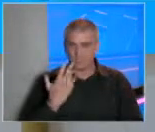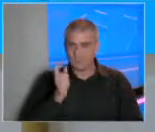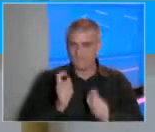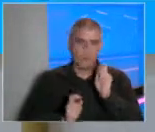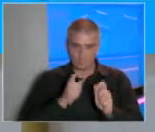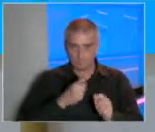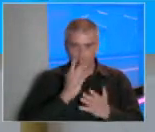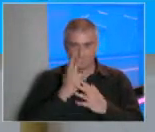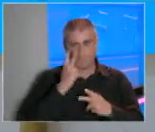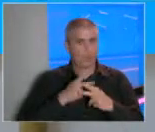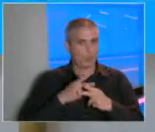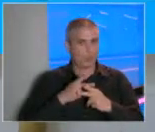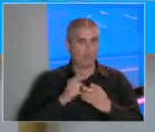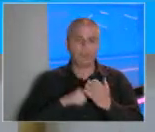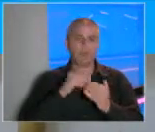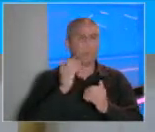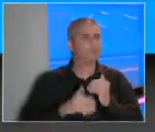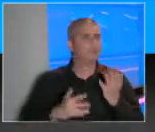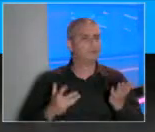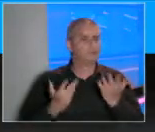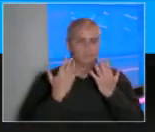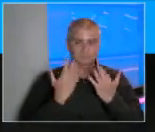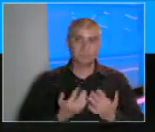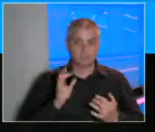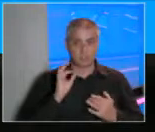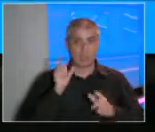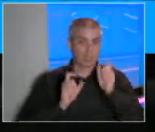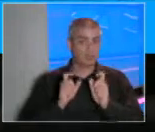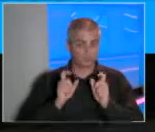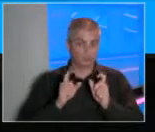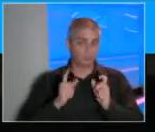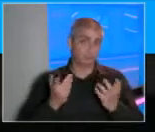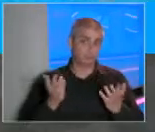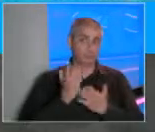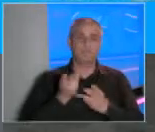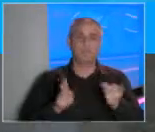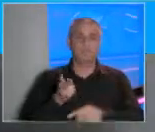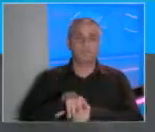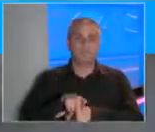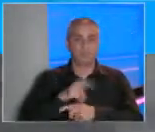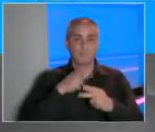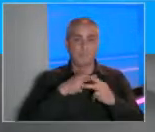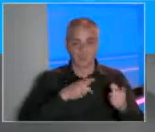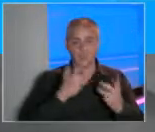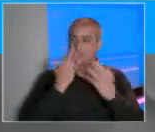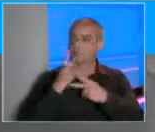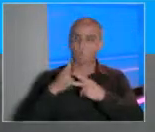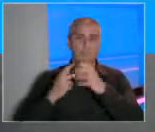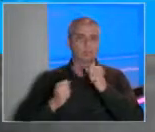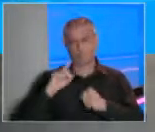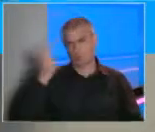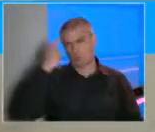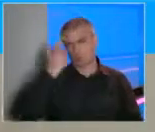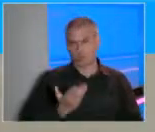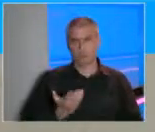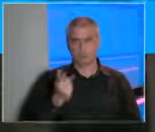אנשים חלו. כי בסופו של דבר, את המספר של האנשים שלצערנו נפטרו מהמחלה, ואת מספר החולים הקשים כולנו